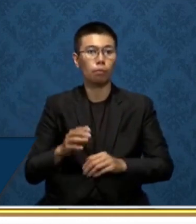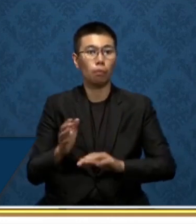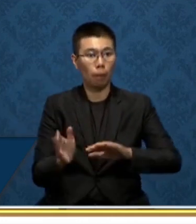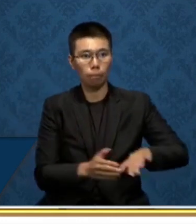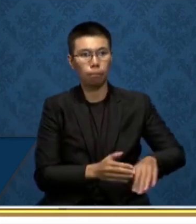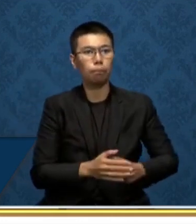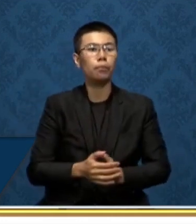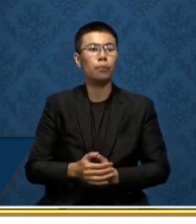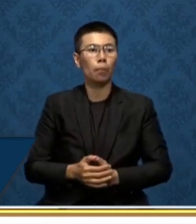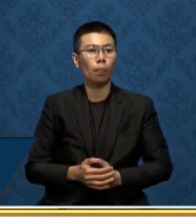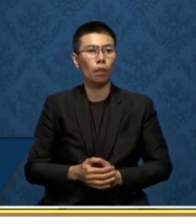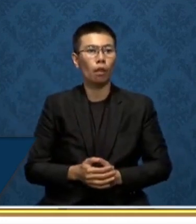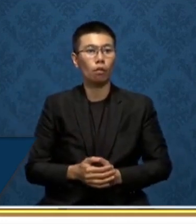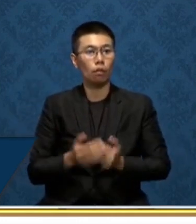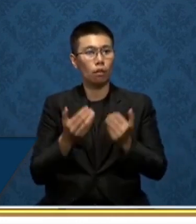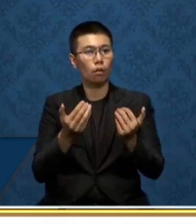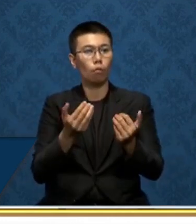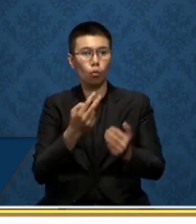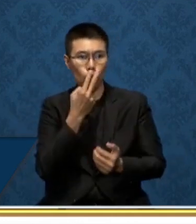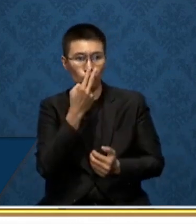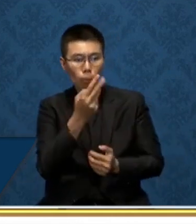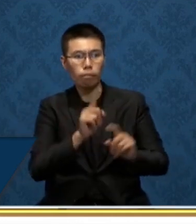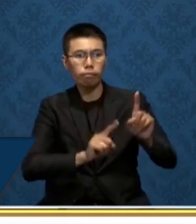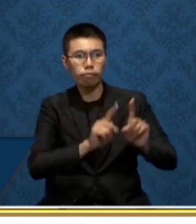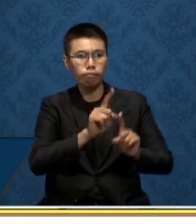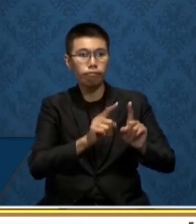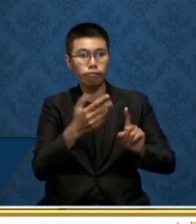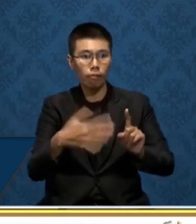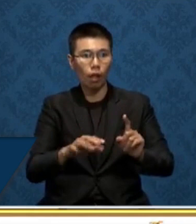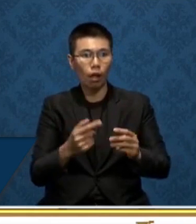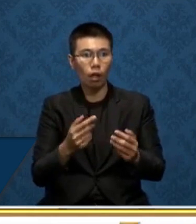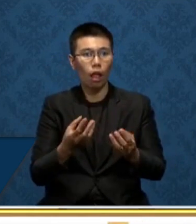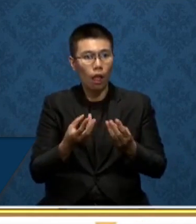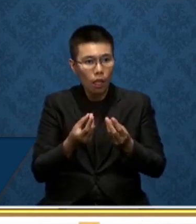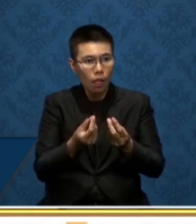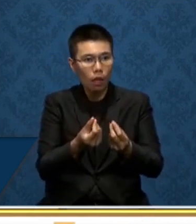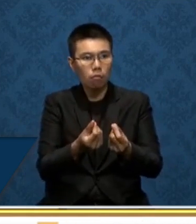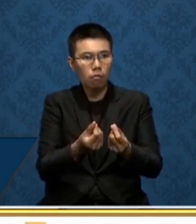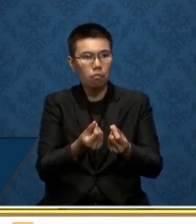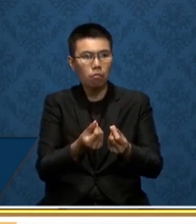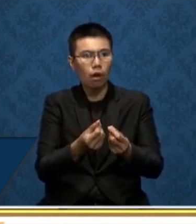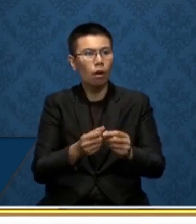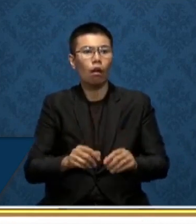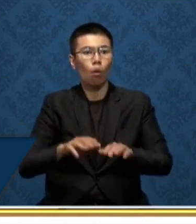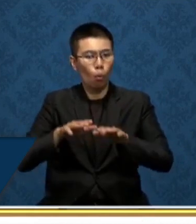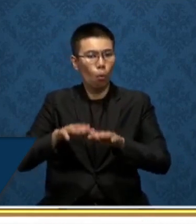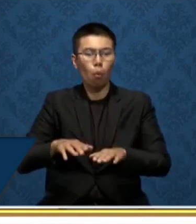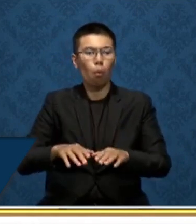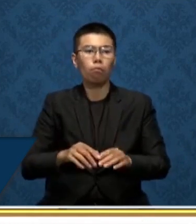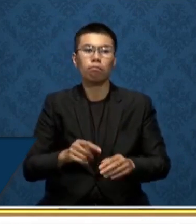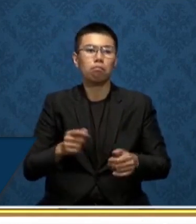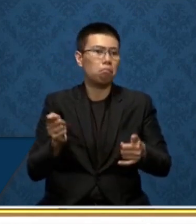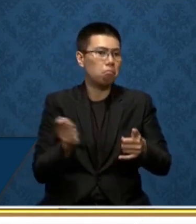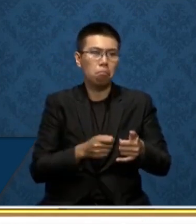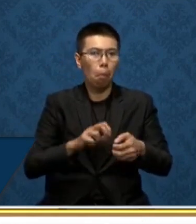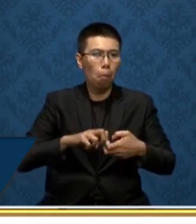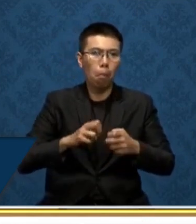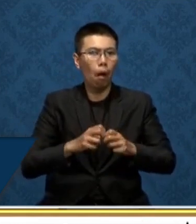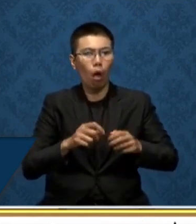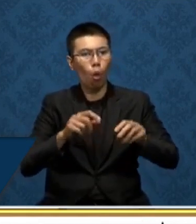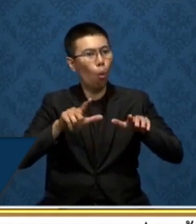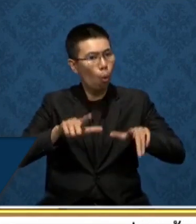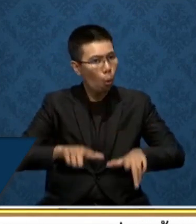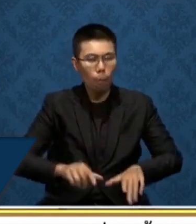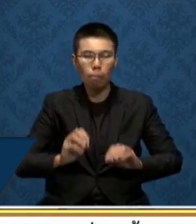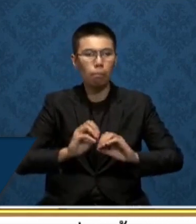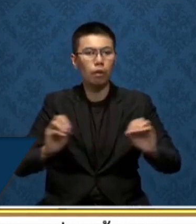ม่เห็นว่ามีการเปลี่ยนแปลงในการลดความรุนแรงเลยนะครับจากสถิติปี2559ถึ